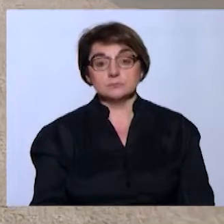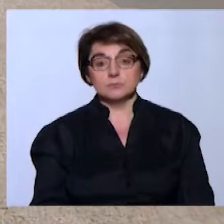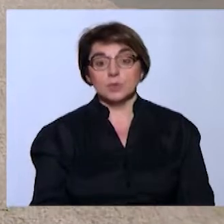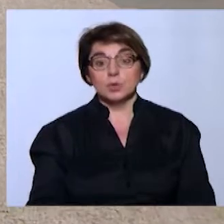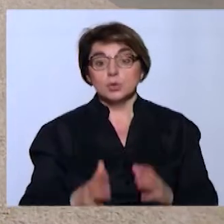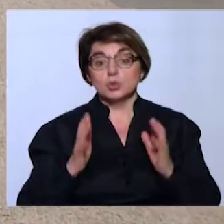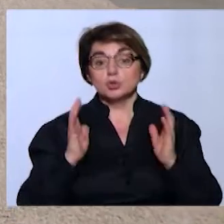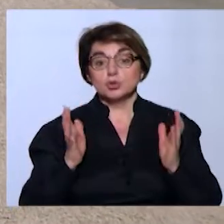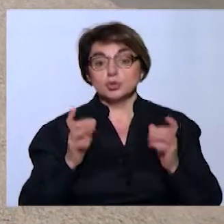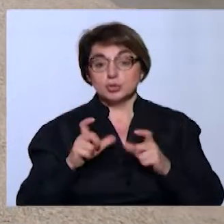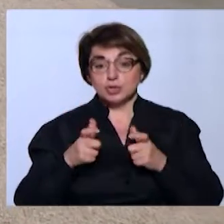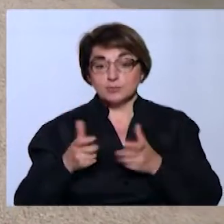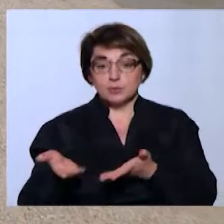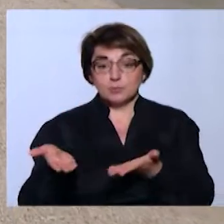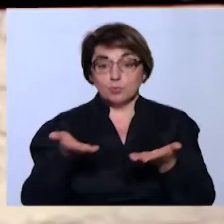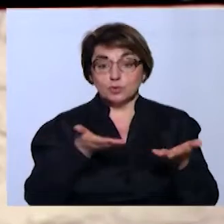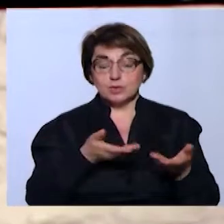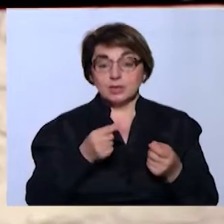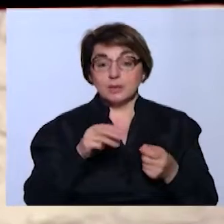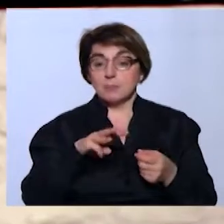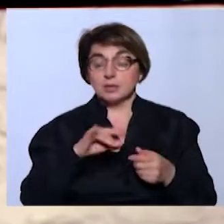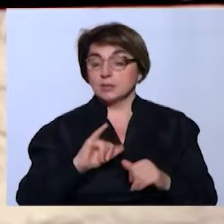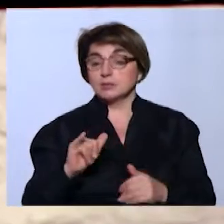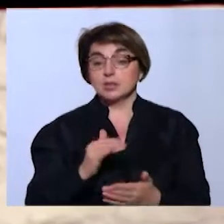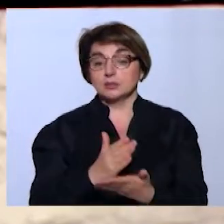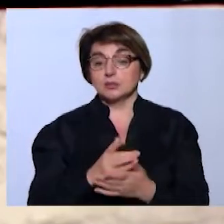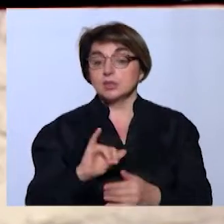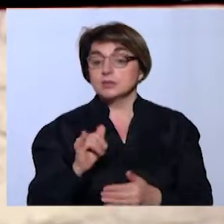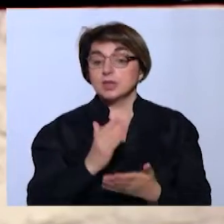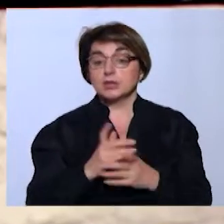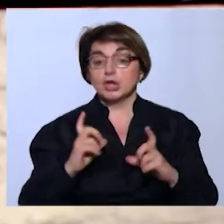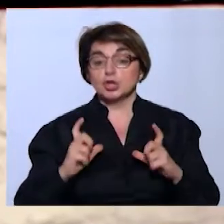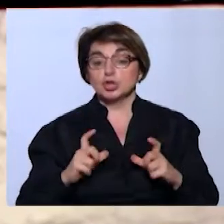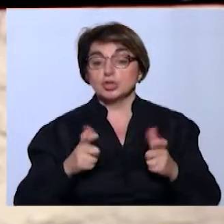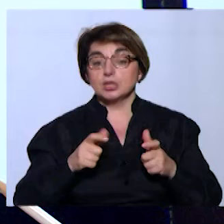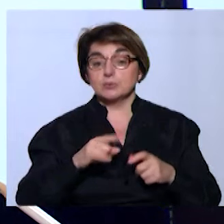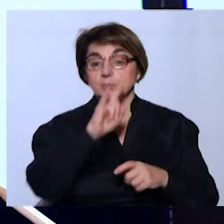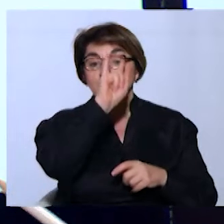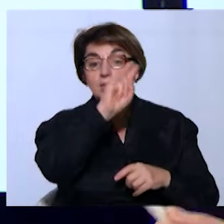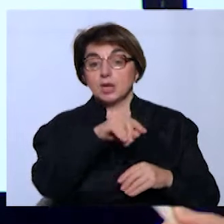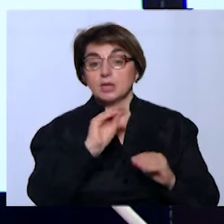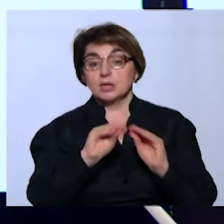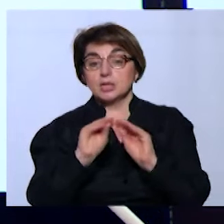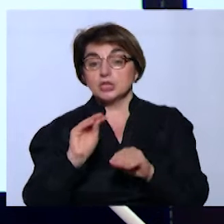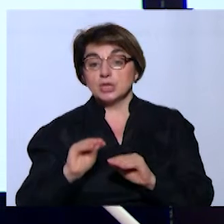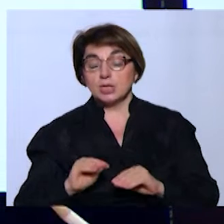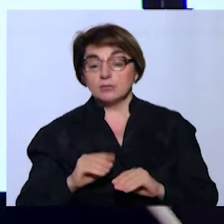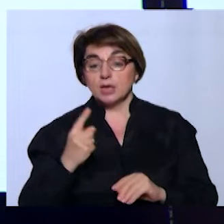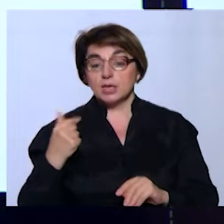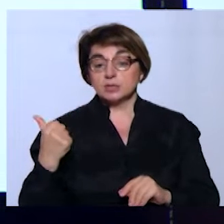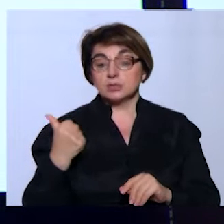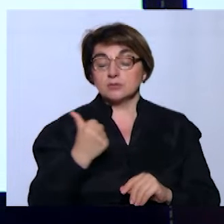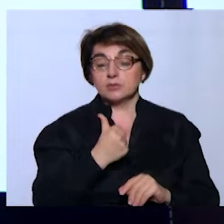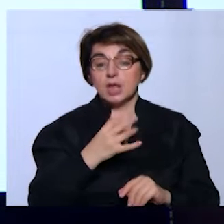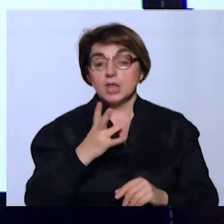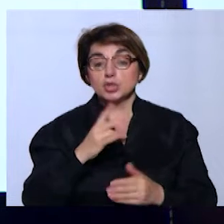დიდი თეფშები მოიტანე მარიანა. სად არის? დიდი თეფშები კარადაში აწყვია. ერთ კვირაში